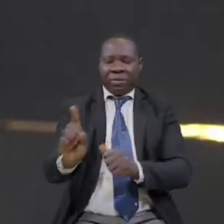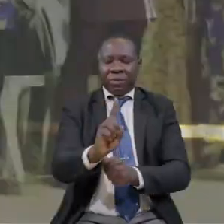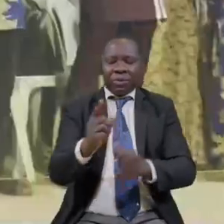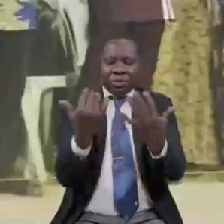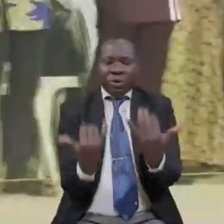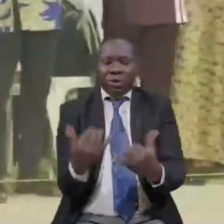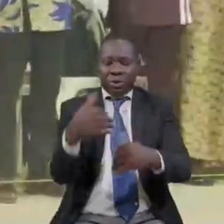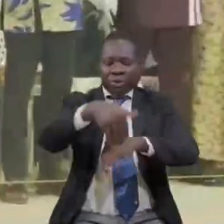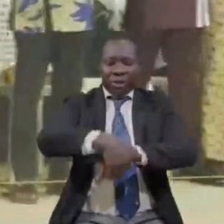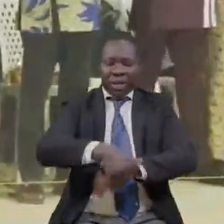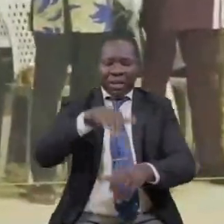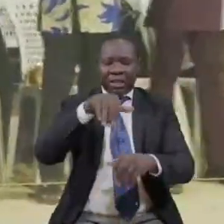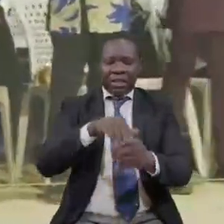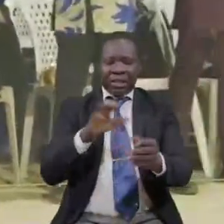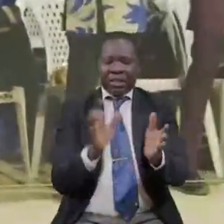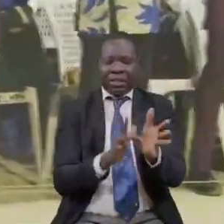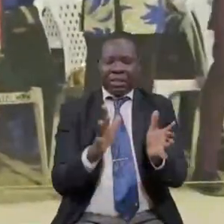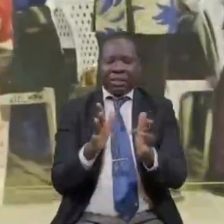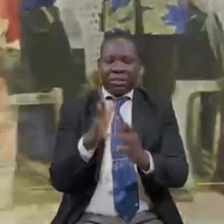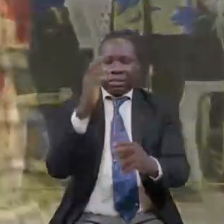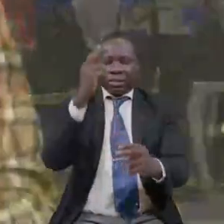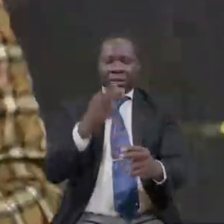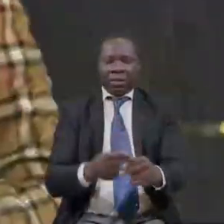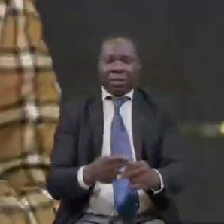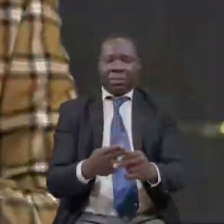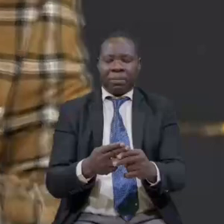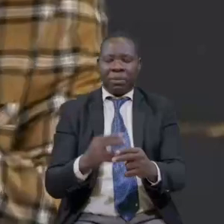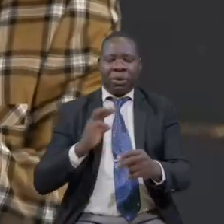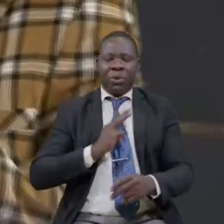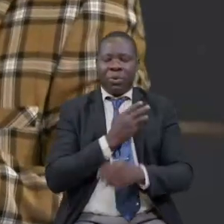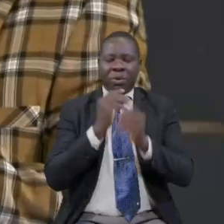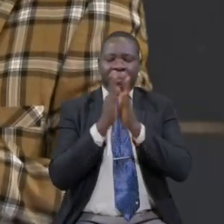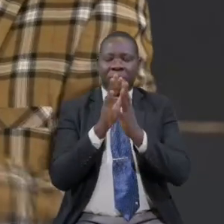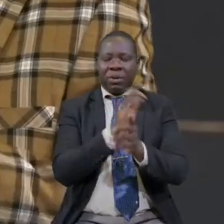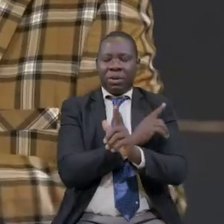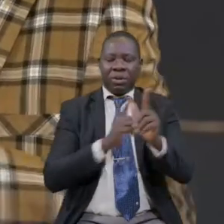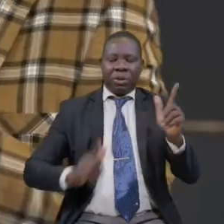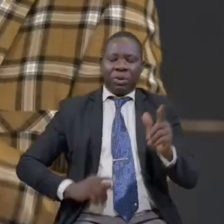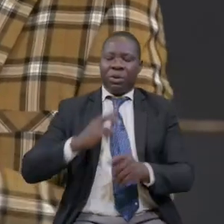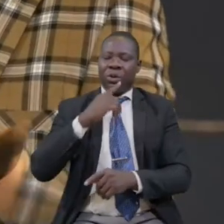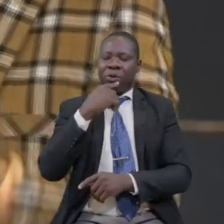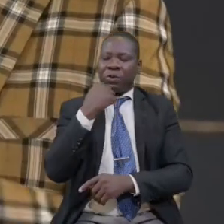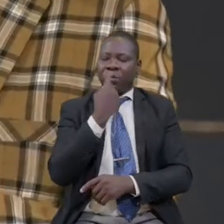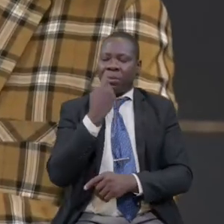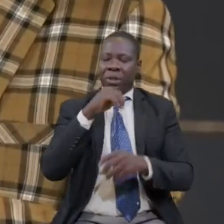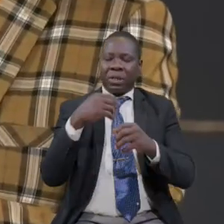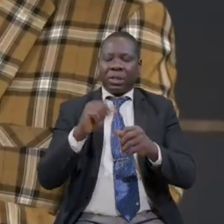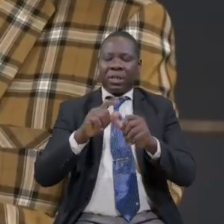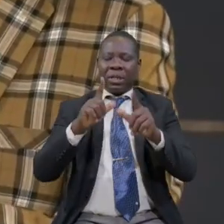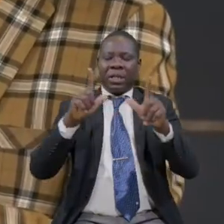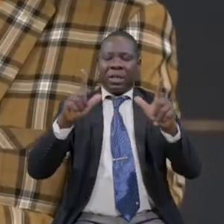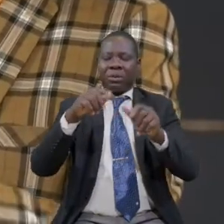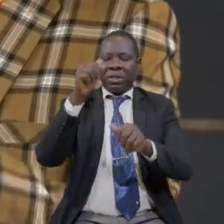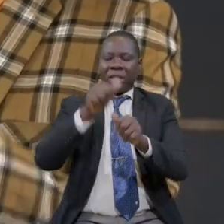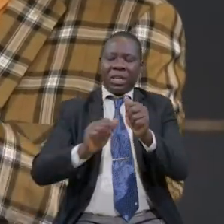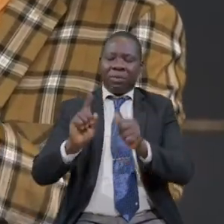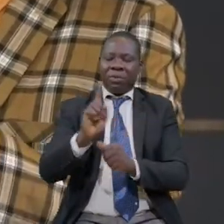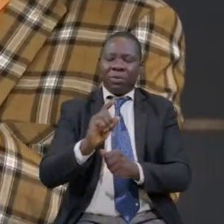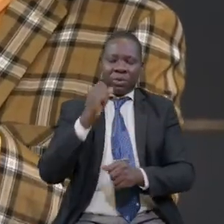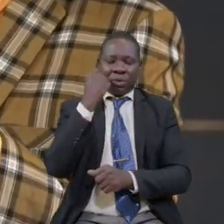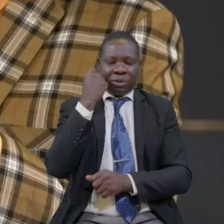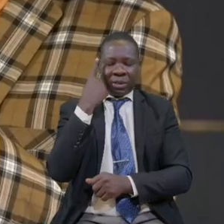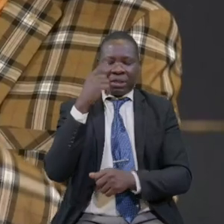nom de Jésus-Christ. Nous prions, Seigneur, que tu parles de façon claire et